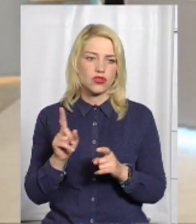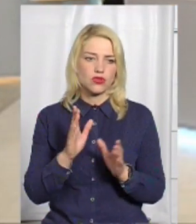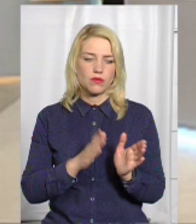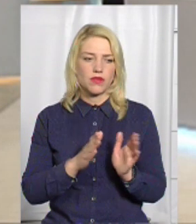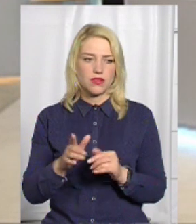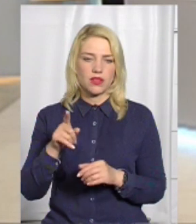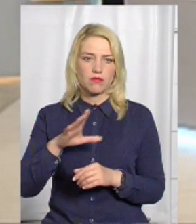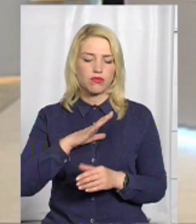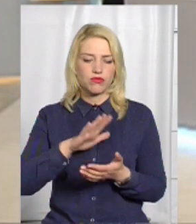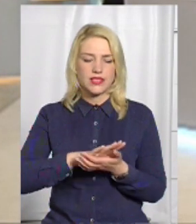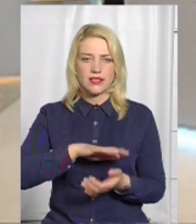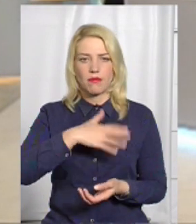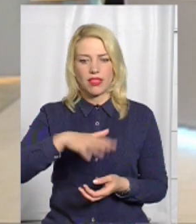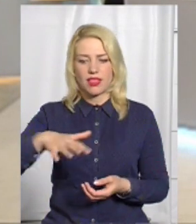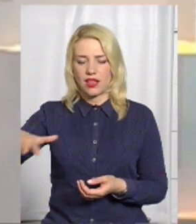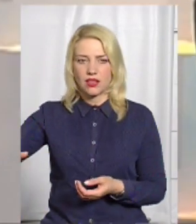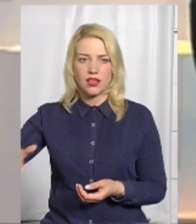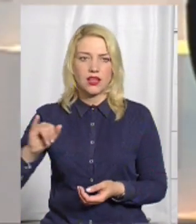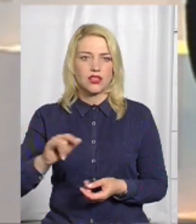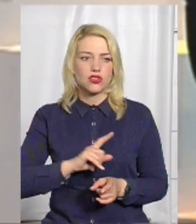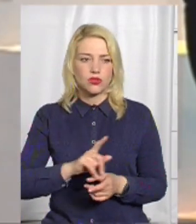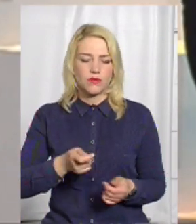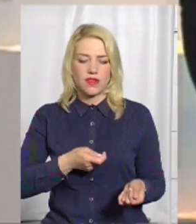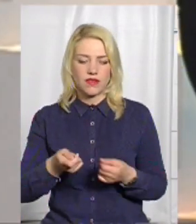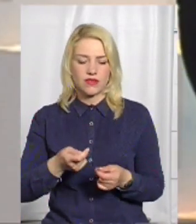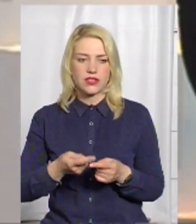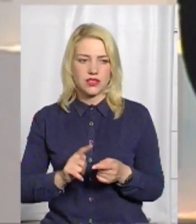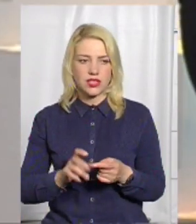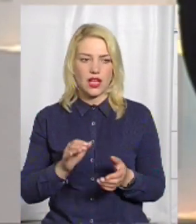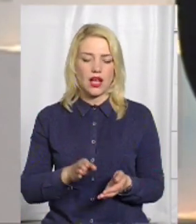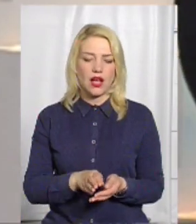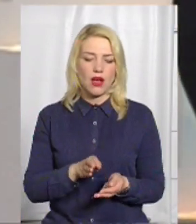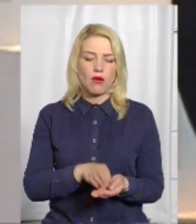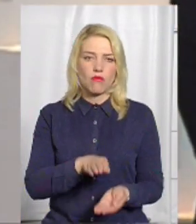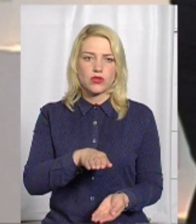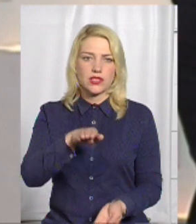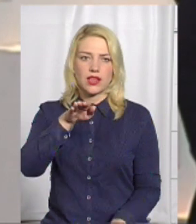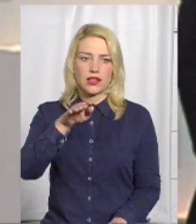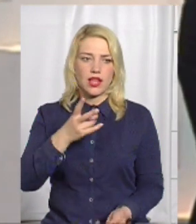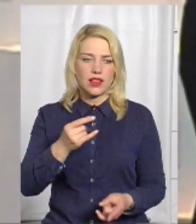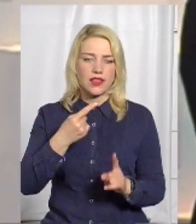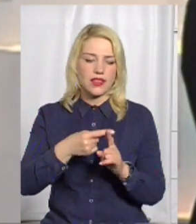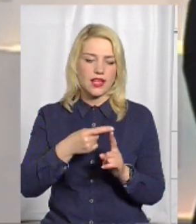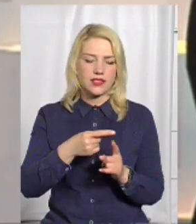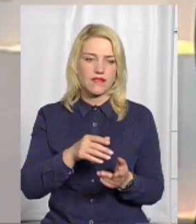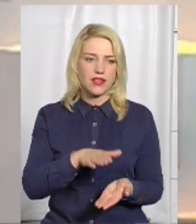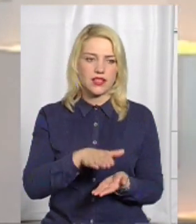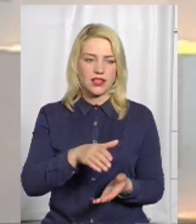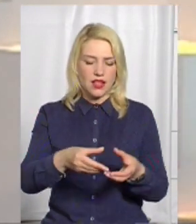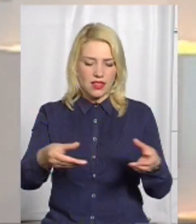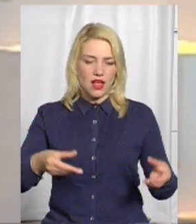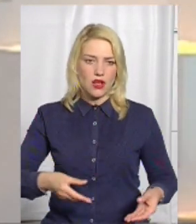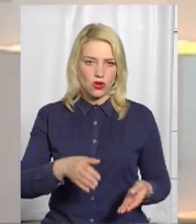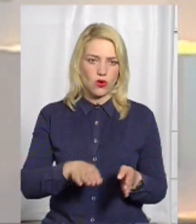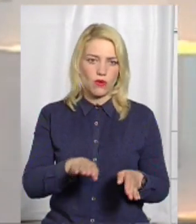лад, бо там був смітник, і що вони не вивезли нікуди це, а поскладали це все на цвінтарі, ці гроби, надгробки і так далі.